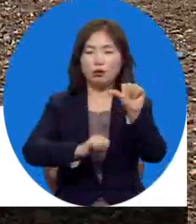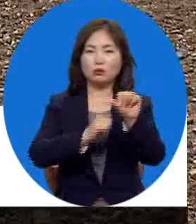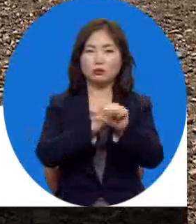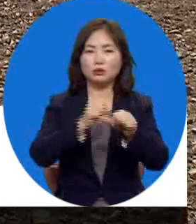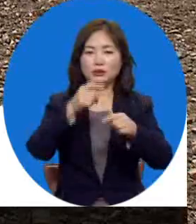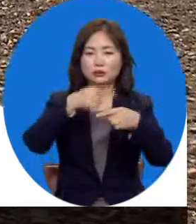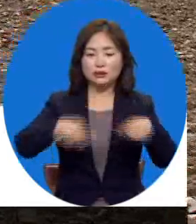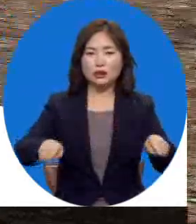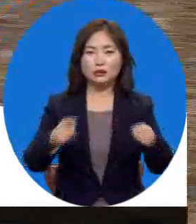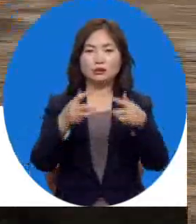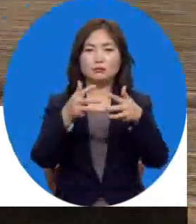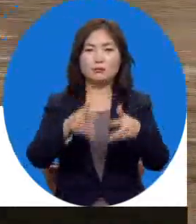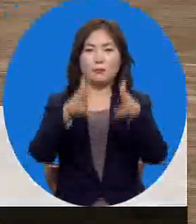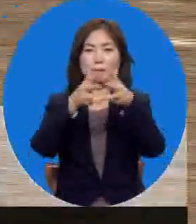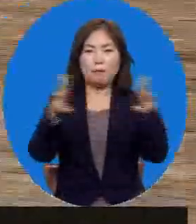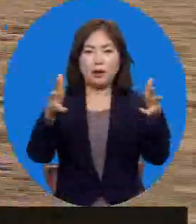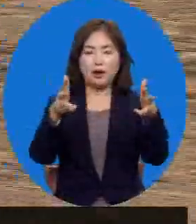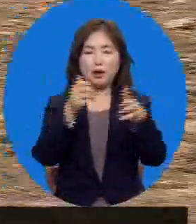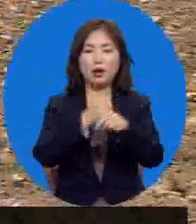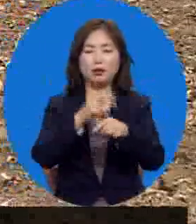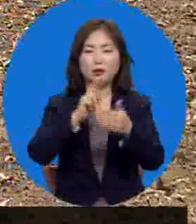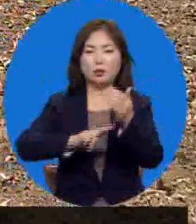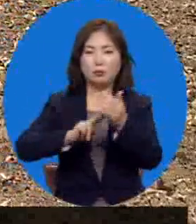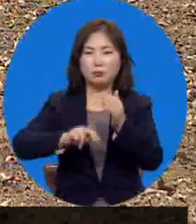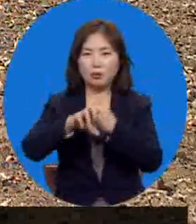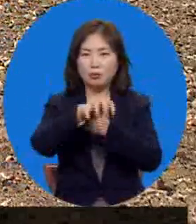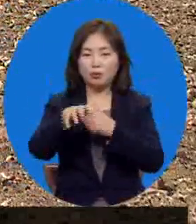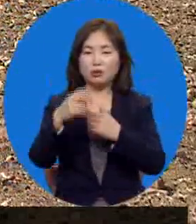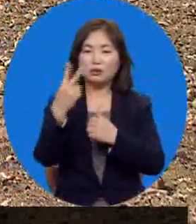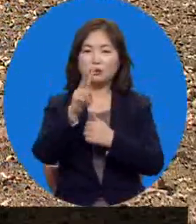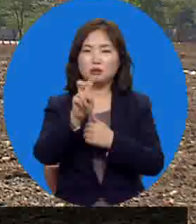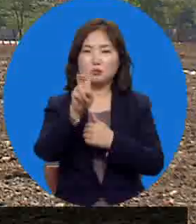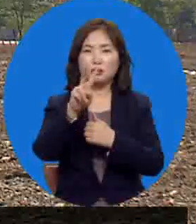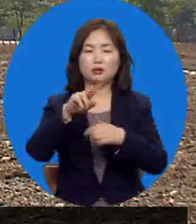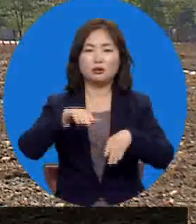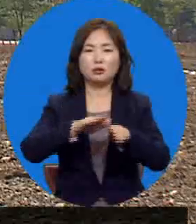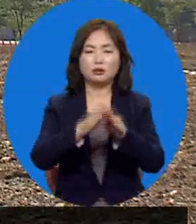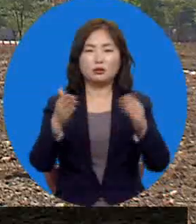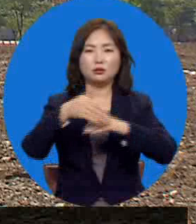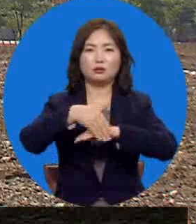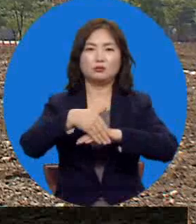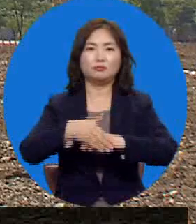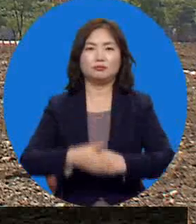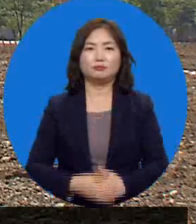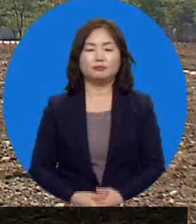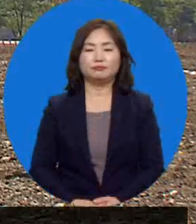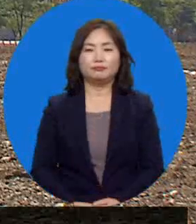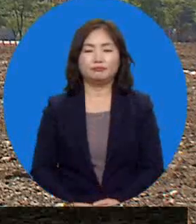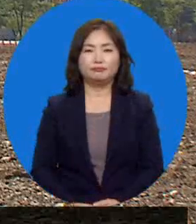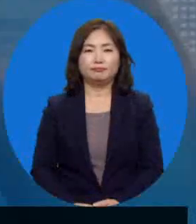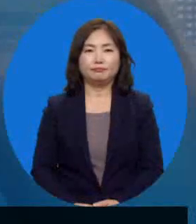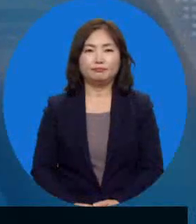짓는 지하 1층, 지상 8층 규모의 쇼핑센터로 2022년에 문을 열 계획입니다.